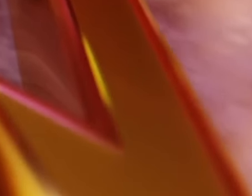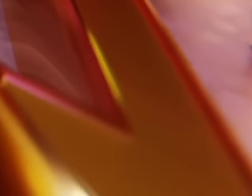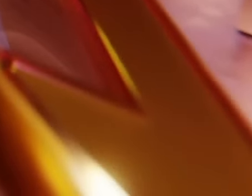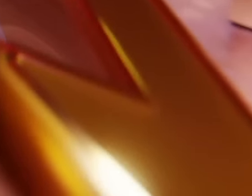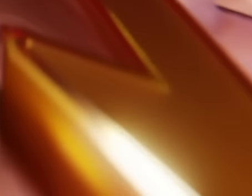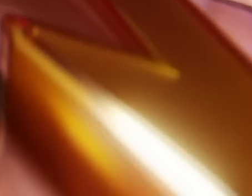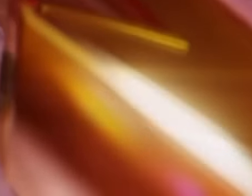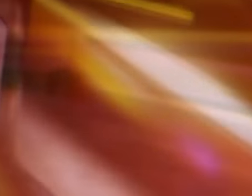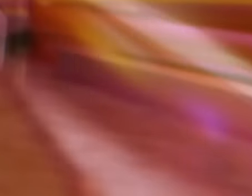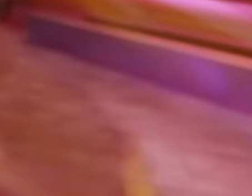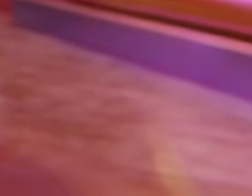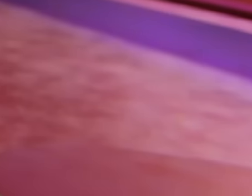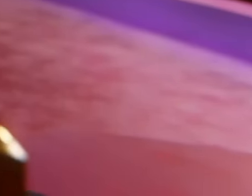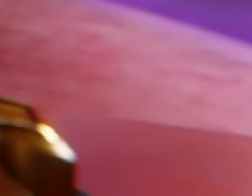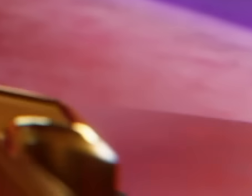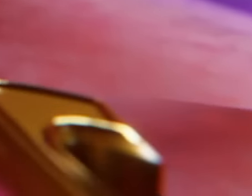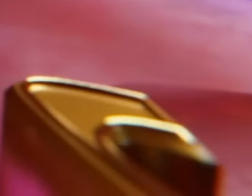هُجَّتَيْنِ يَا